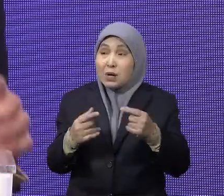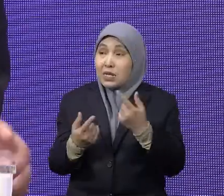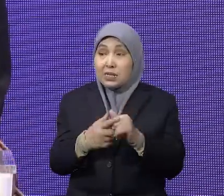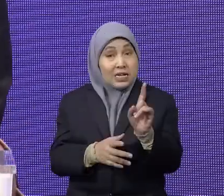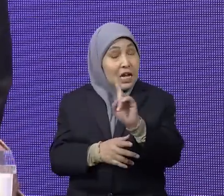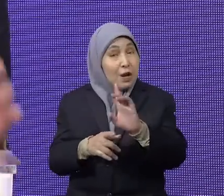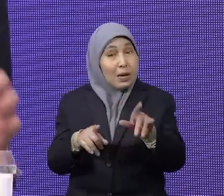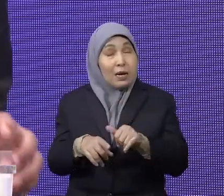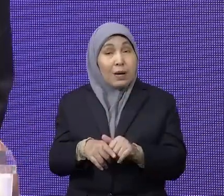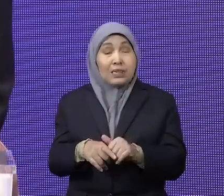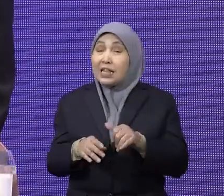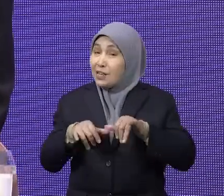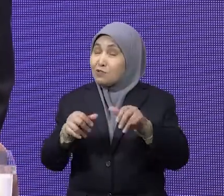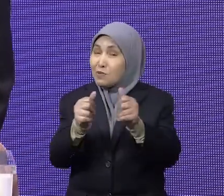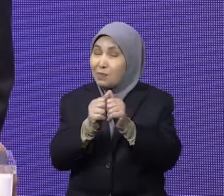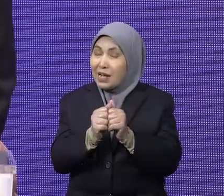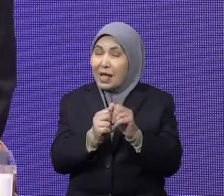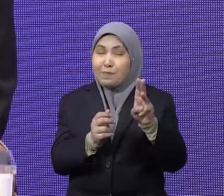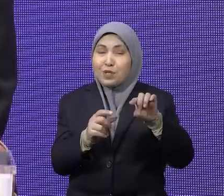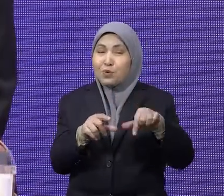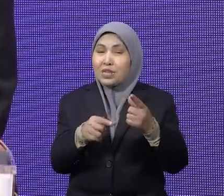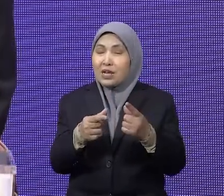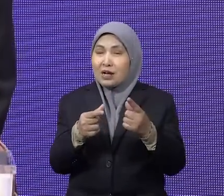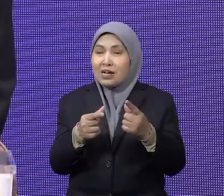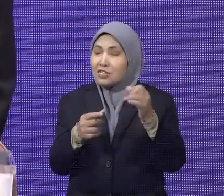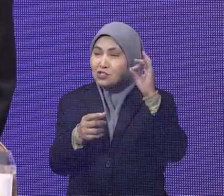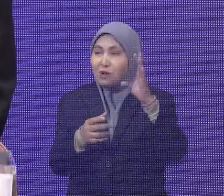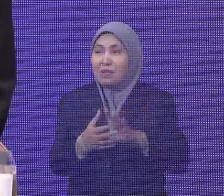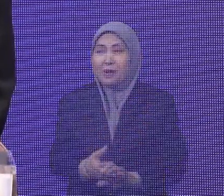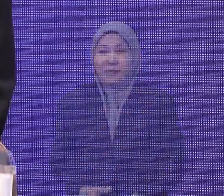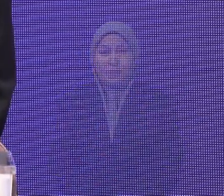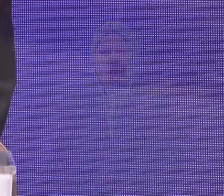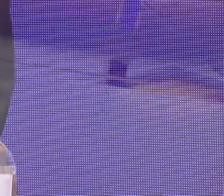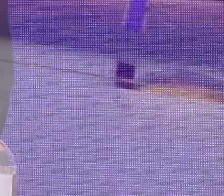Jangan ke mana-mana, teruskan bersama dengan kita My Quran Time, insya-Allah.